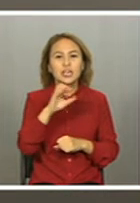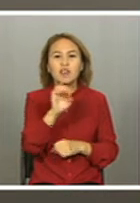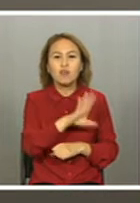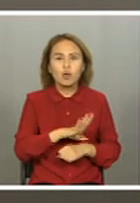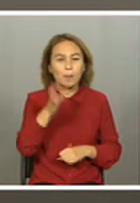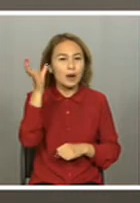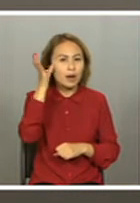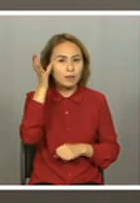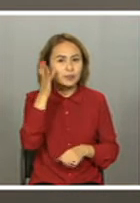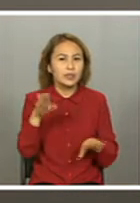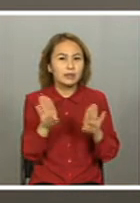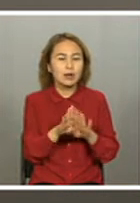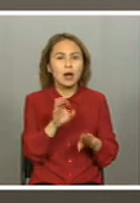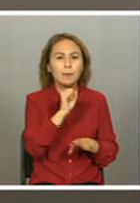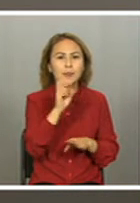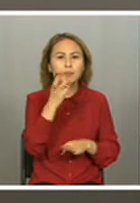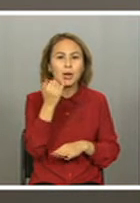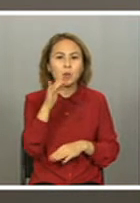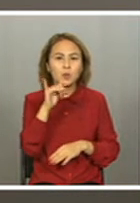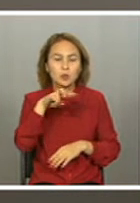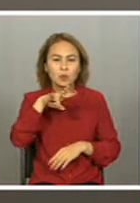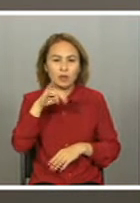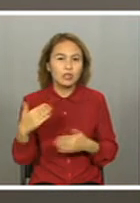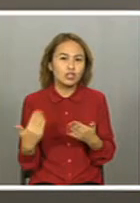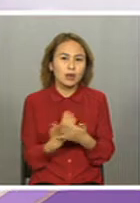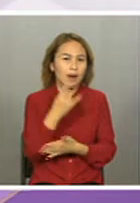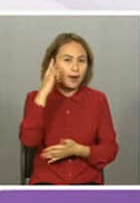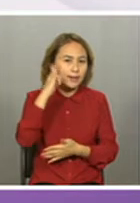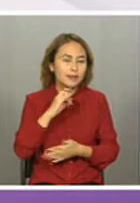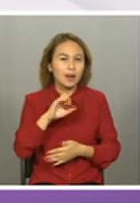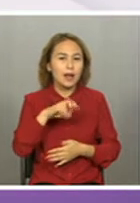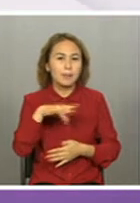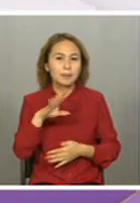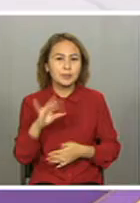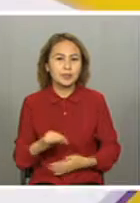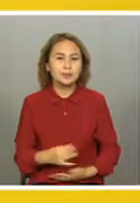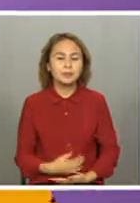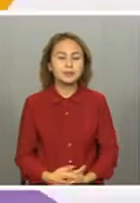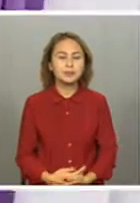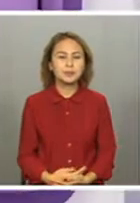пікірінше, Ахмет Байтұрсынұлы ұсынған жаңа қазақ әліпбиі.